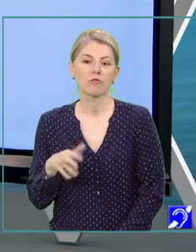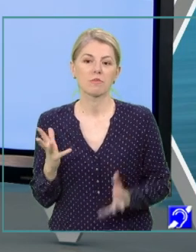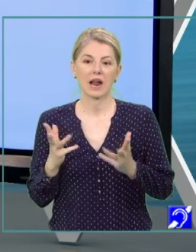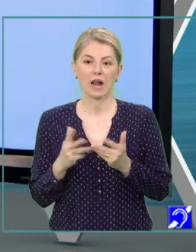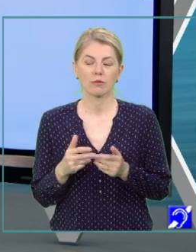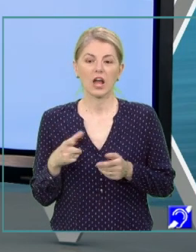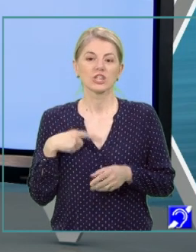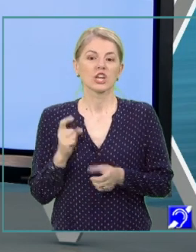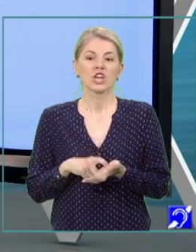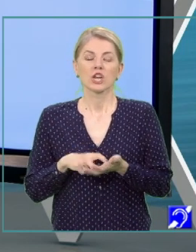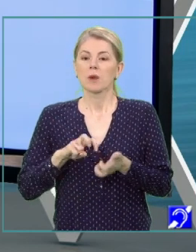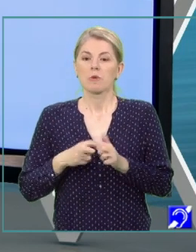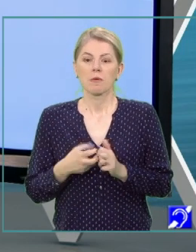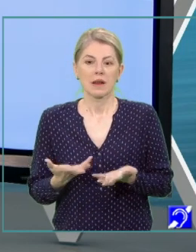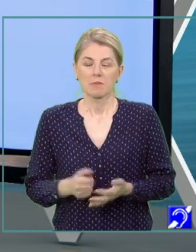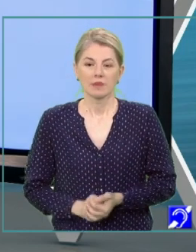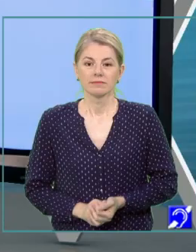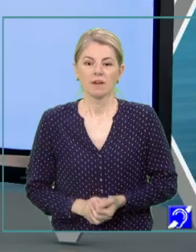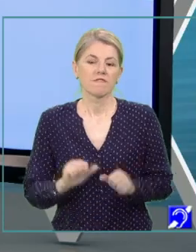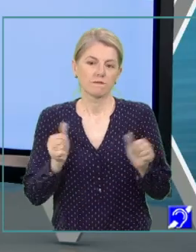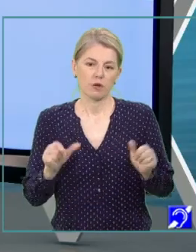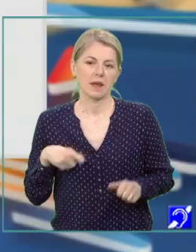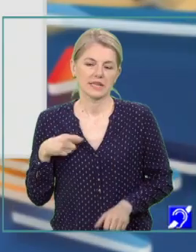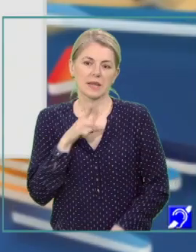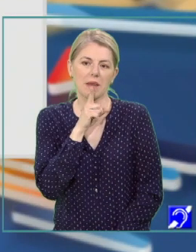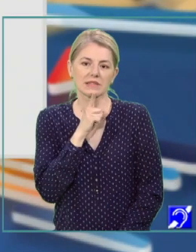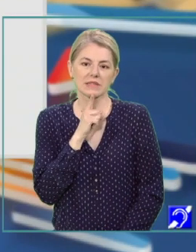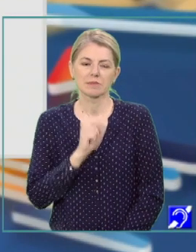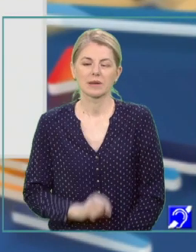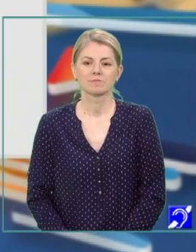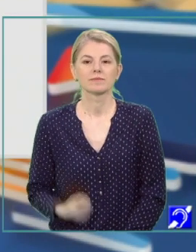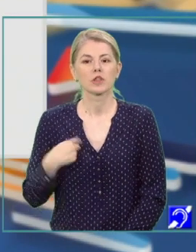calcula ceea ce ne cerea de fapt problema, dar forma este mult mai simplă.